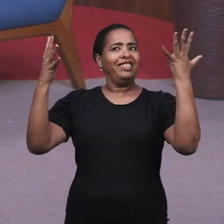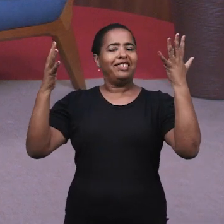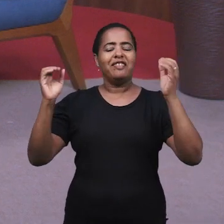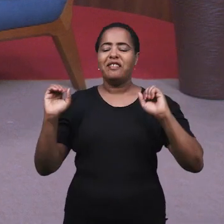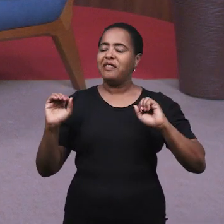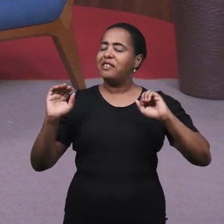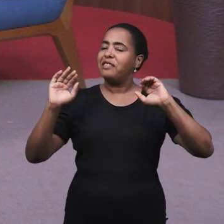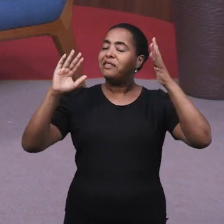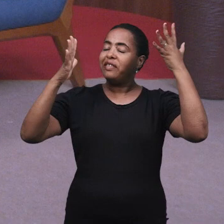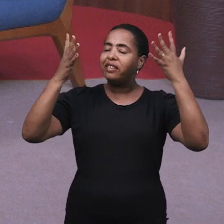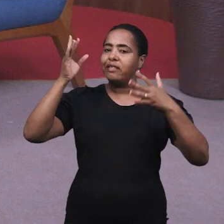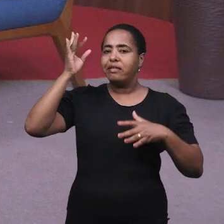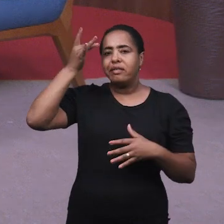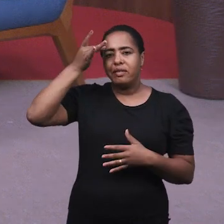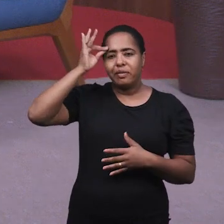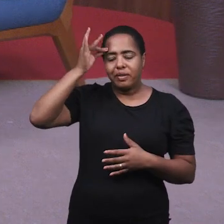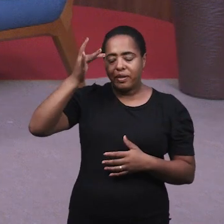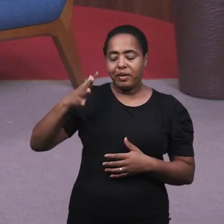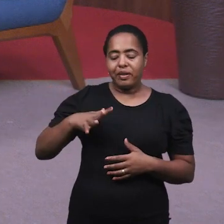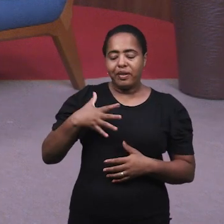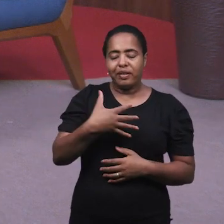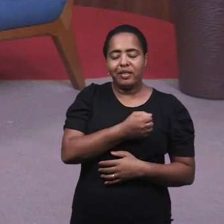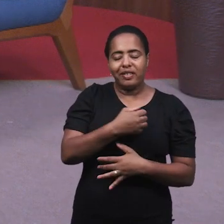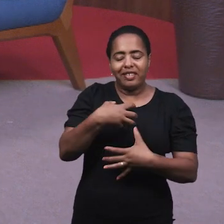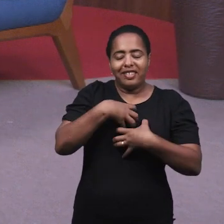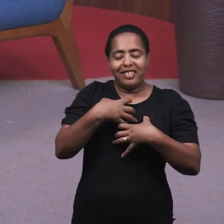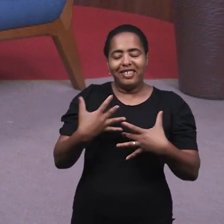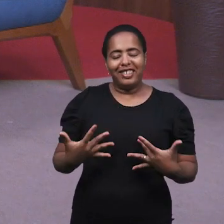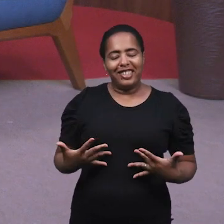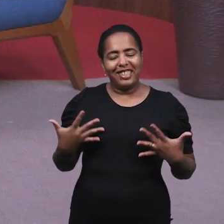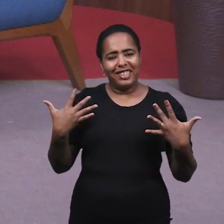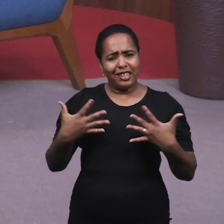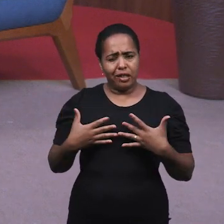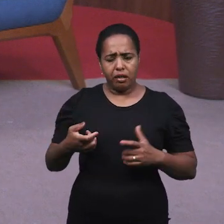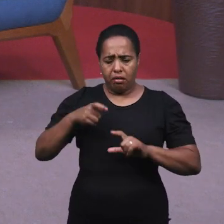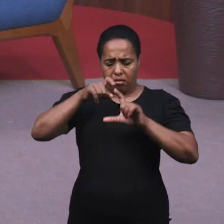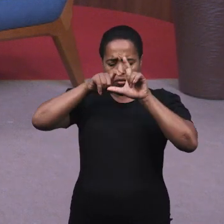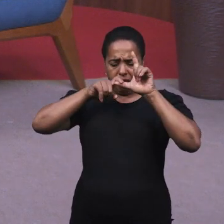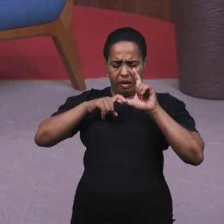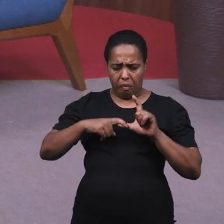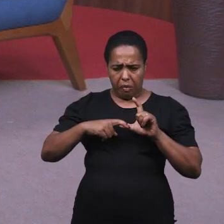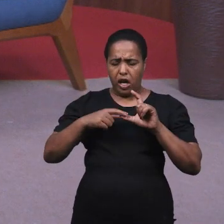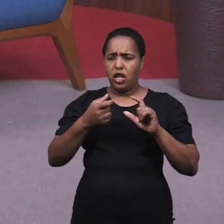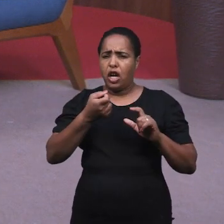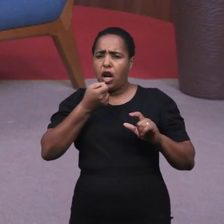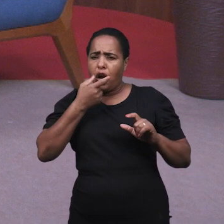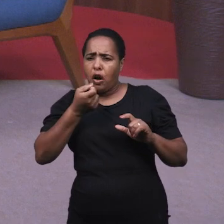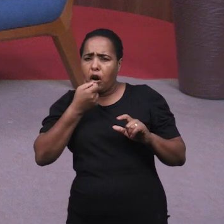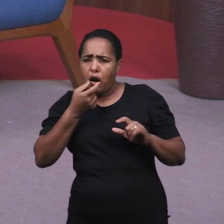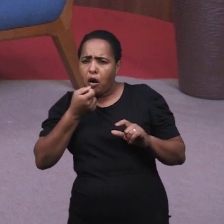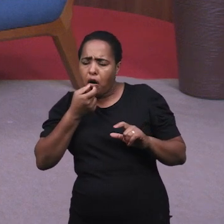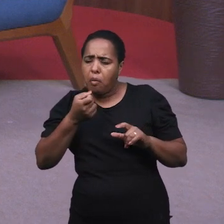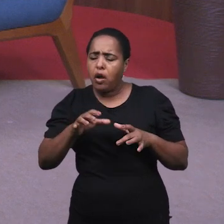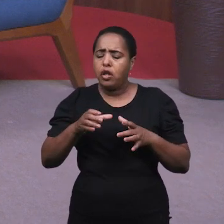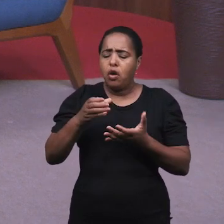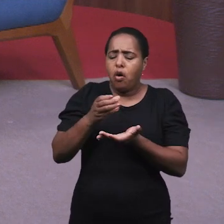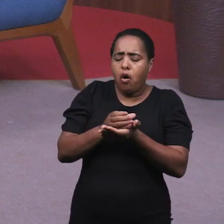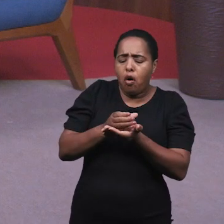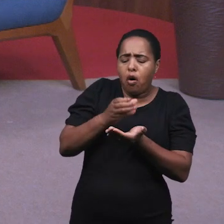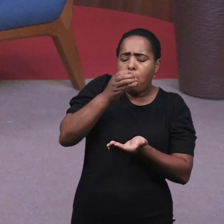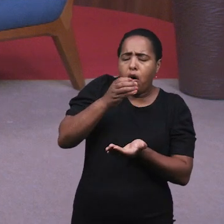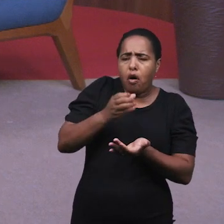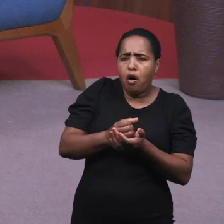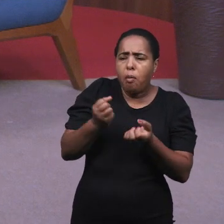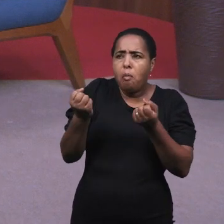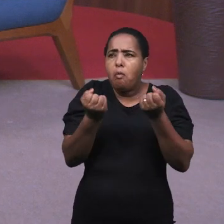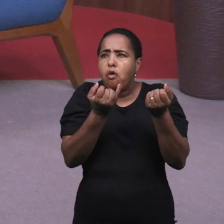joie qui ne dépend pas d'un comprimé, ne dépend pas d'un verre, ne dépend pas d'une fumée, de l'argent, non. Le